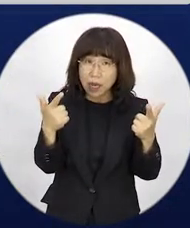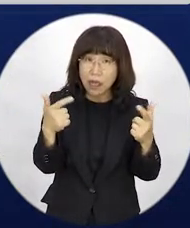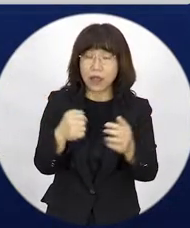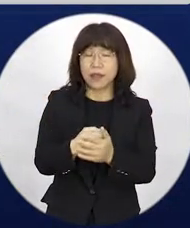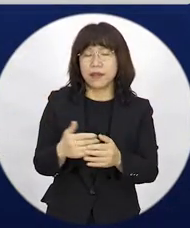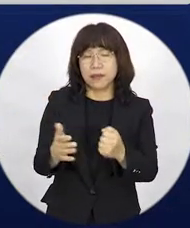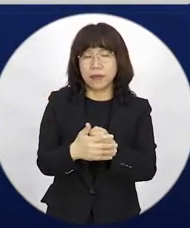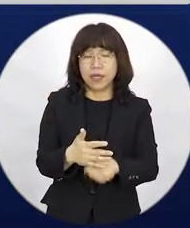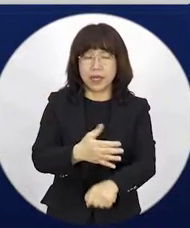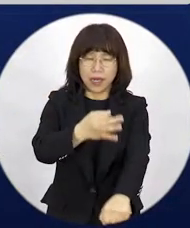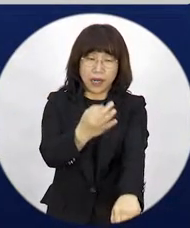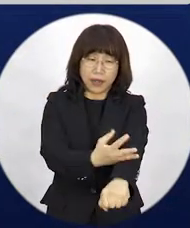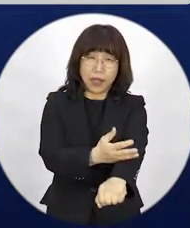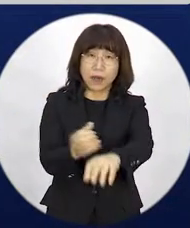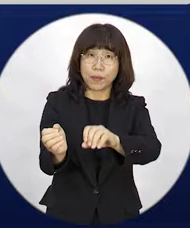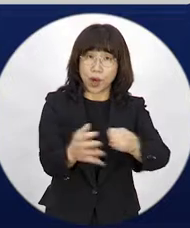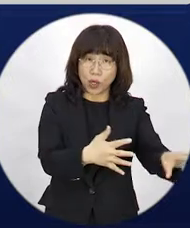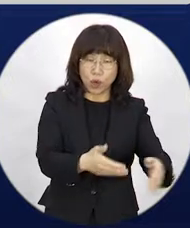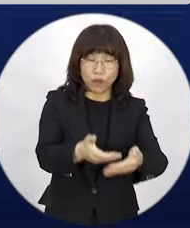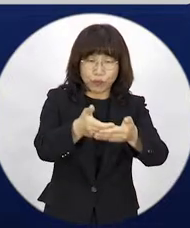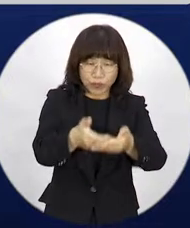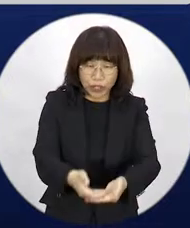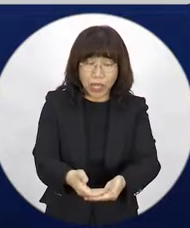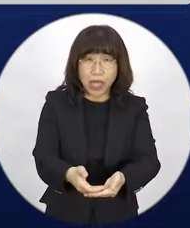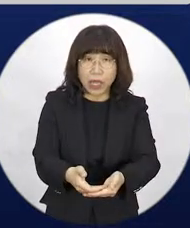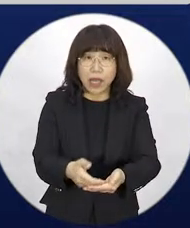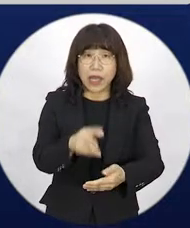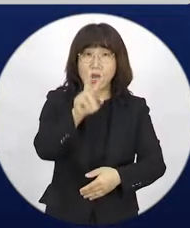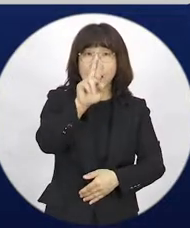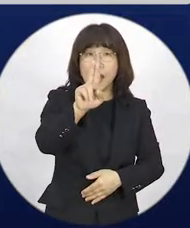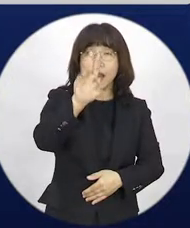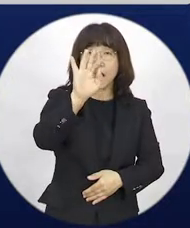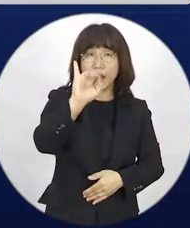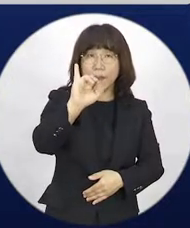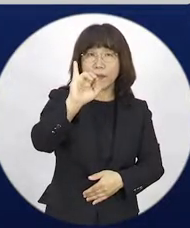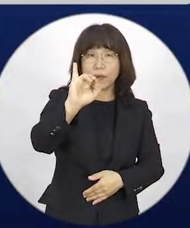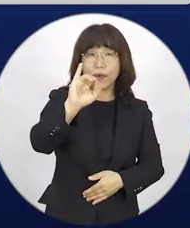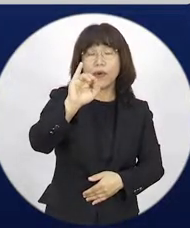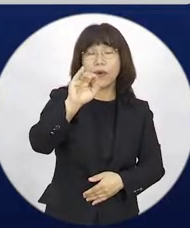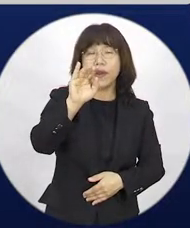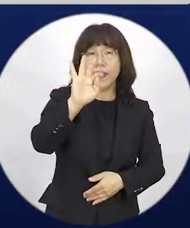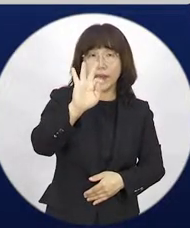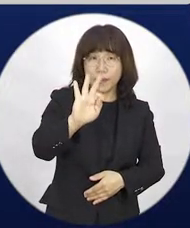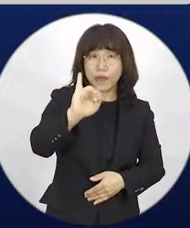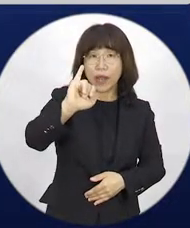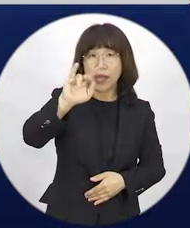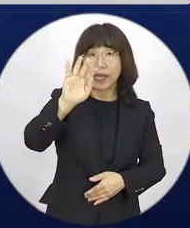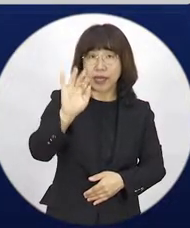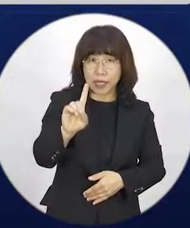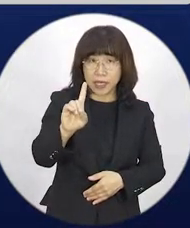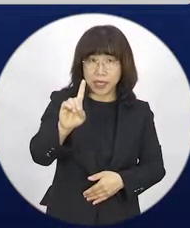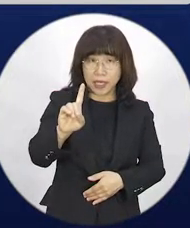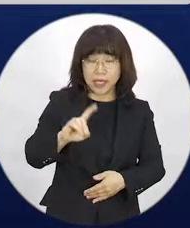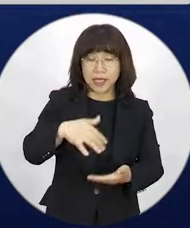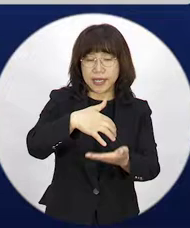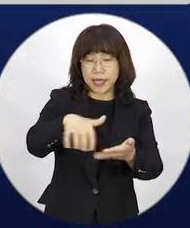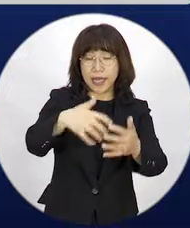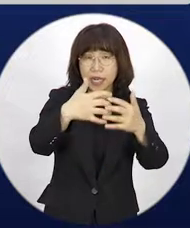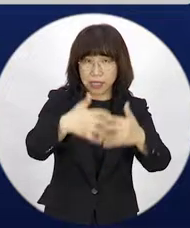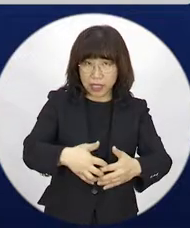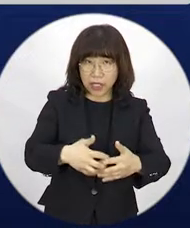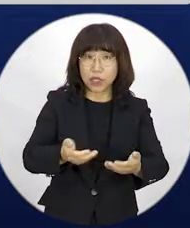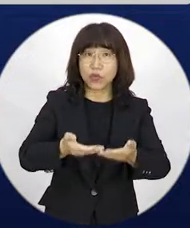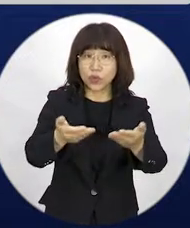강서구는 배출도 간편하고 양도 바로 확인할 수 있는 RFID 계량기 설치를 지원해 왔습니다.